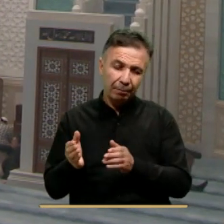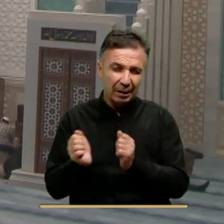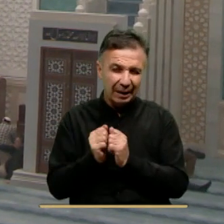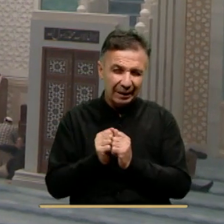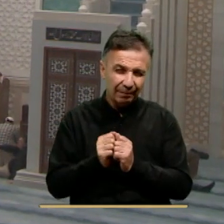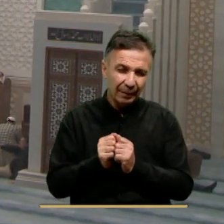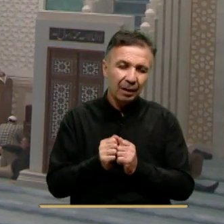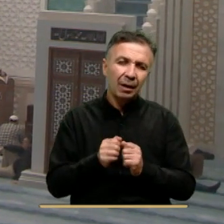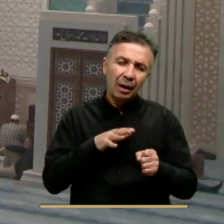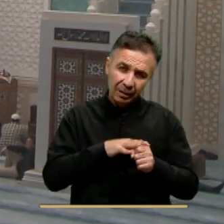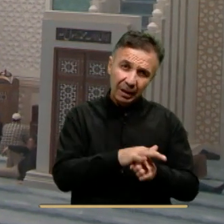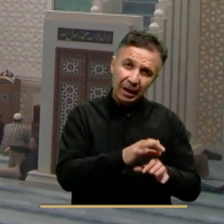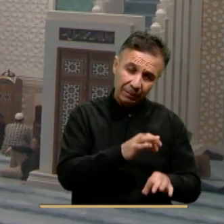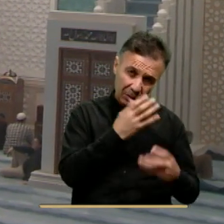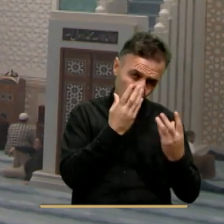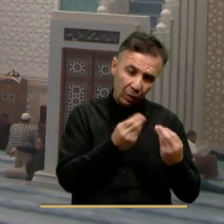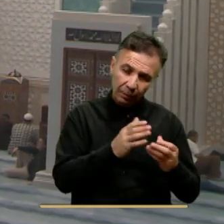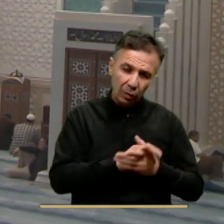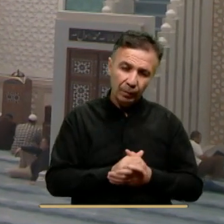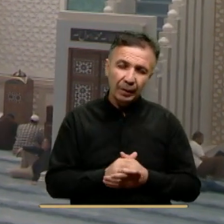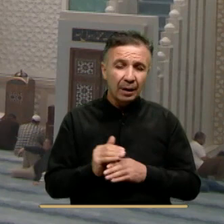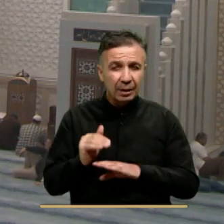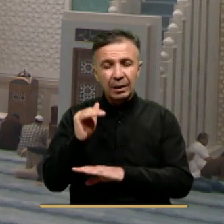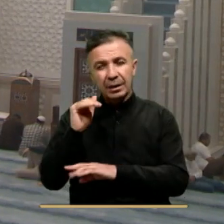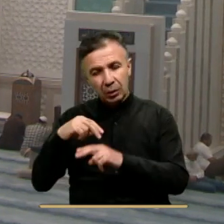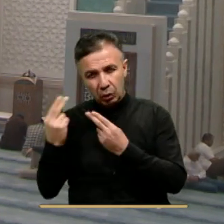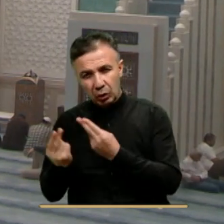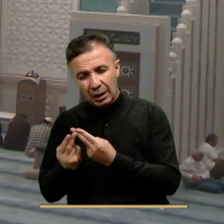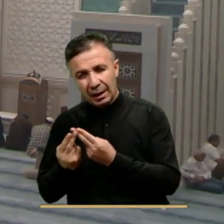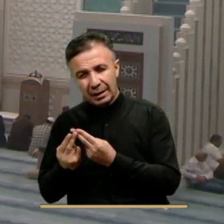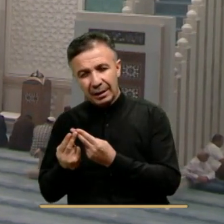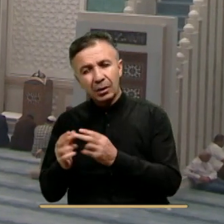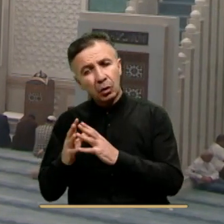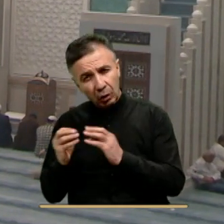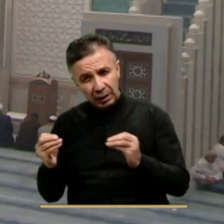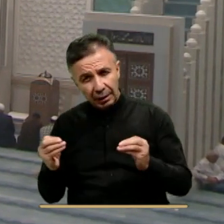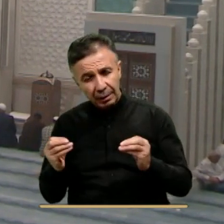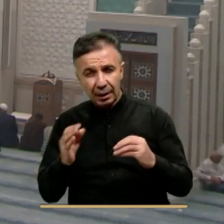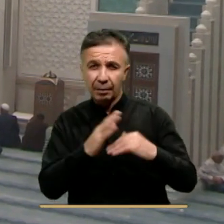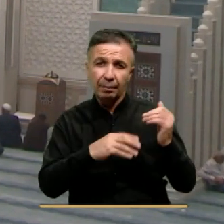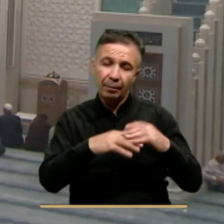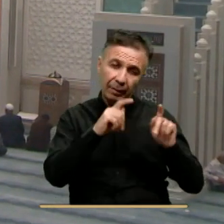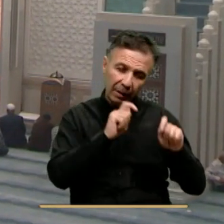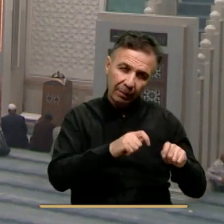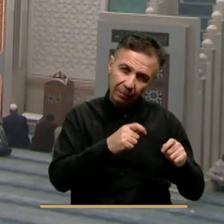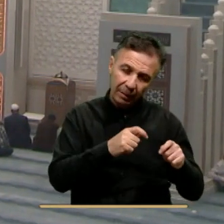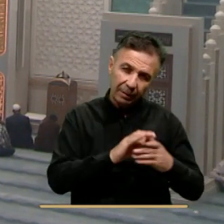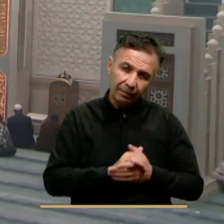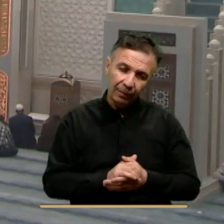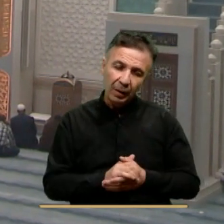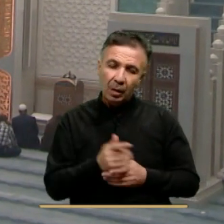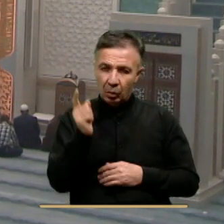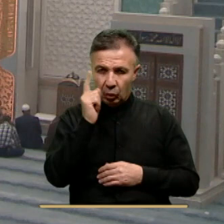zalimdir yaşadığı dünyayı imha da edebilir inşa da edebilir O yüzden Diyoruz ki